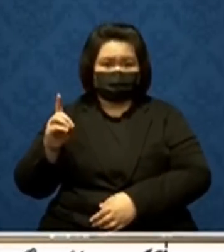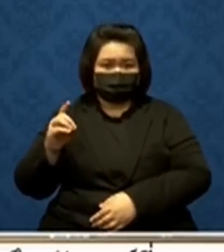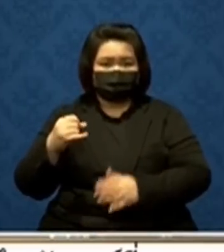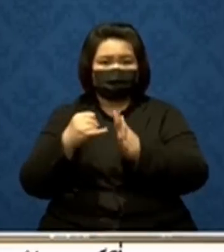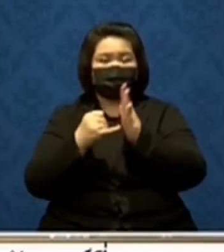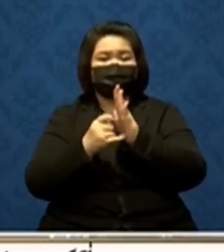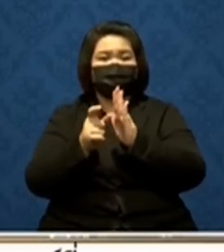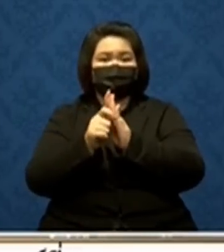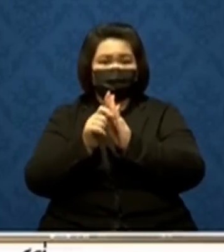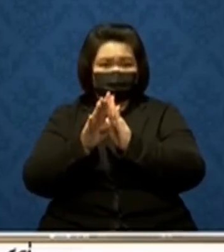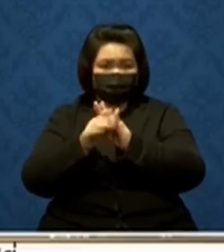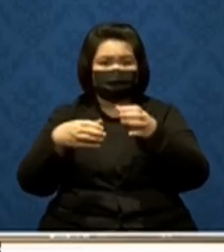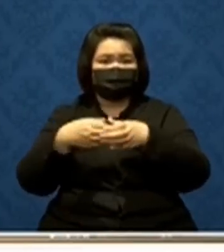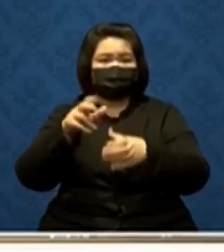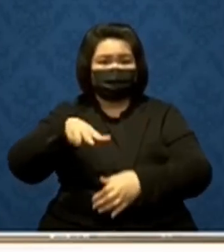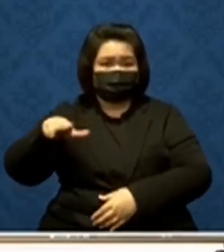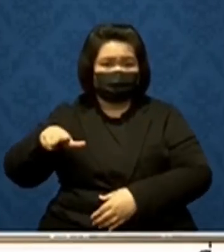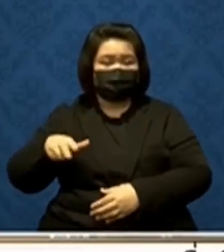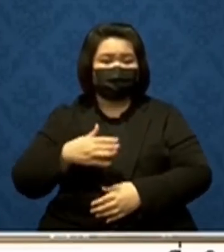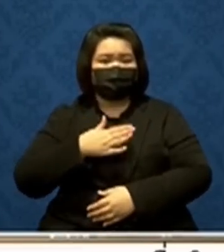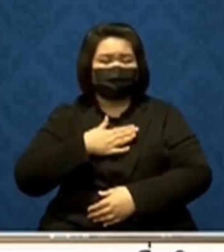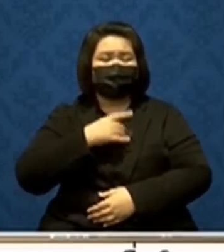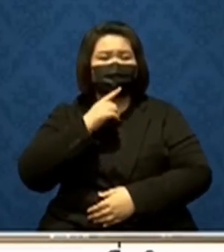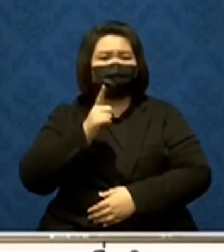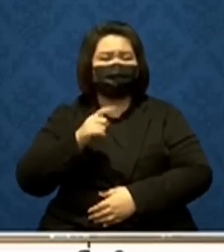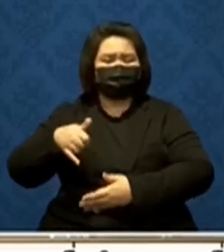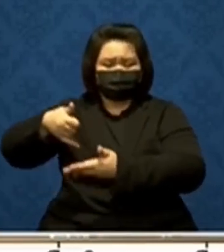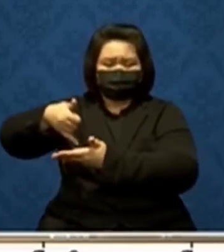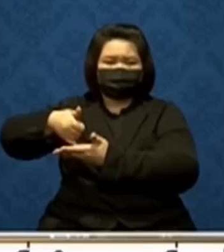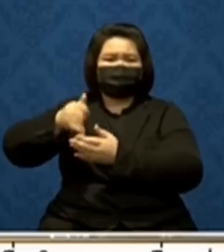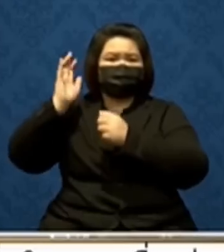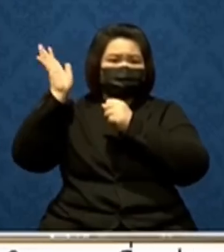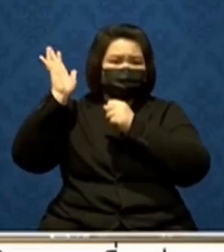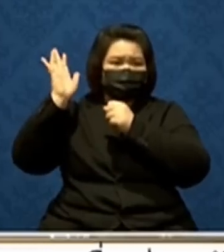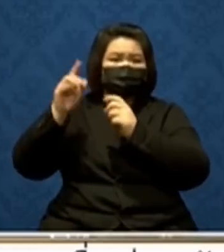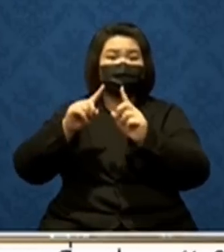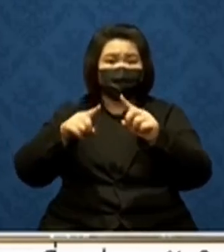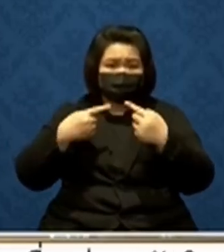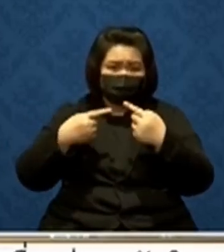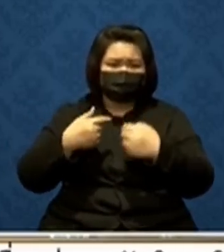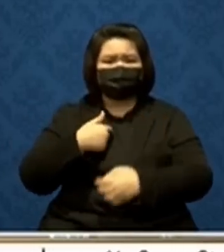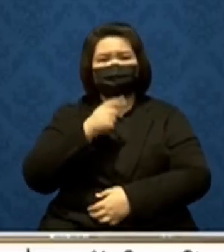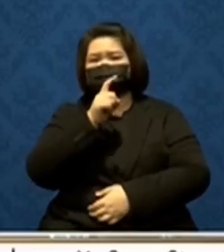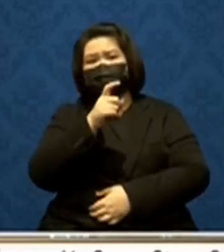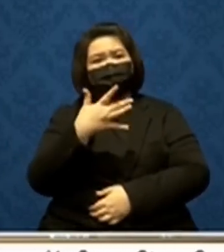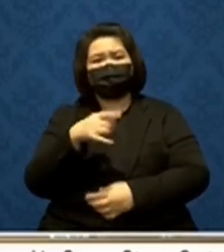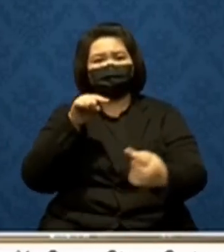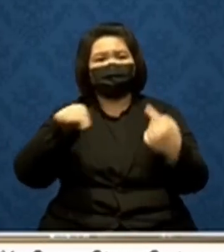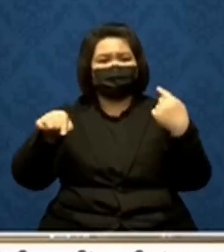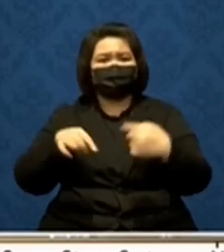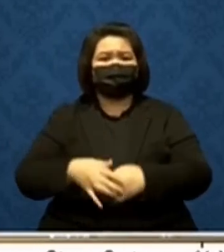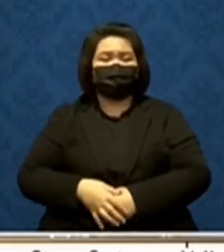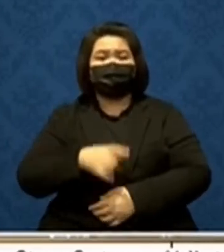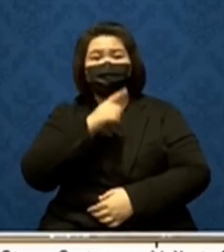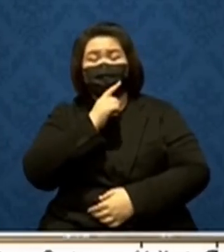ทำเรียนท่านประธานนะครับที่เอ่อถ้าลมตีลุกขึ้นตอบเป็นการตอบที่เราไม่ได้ถามถ้า